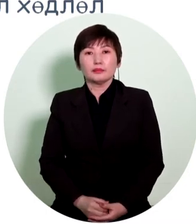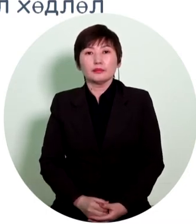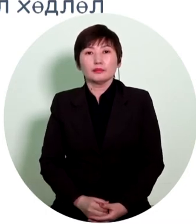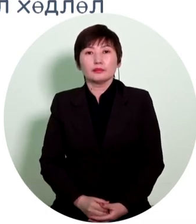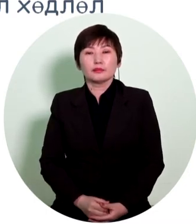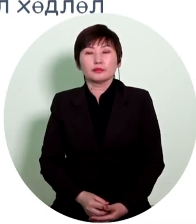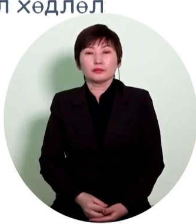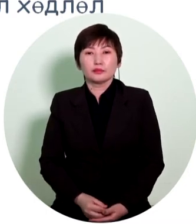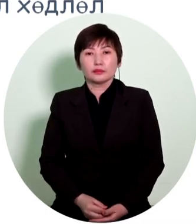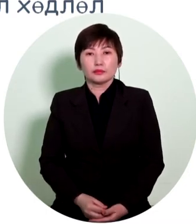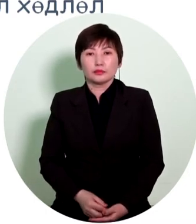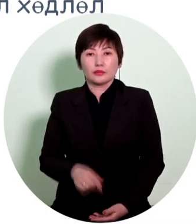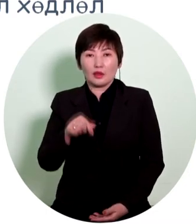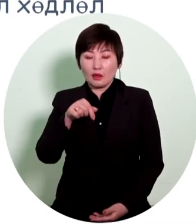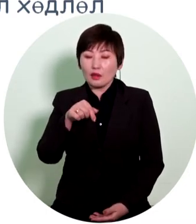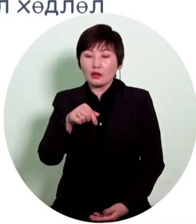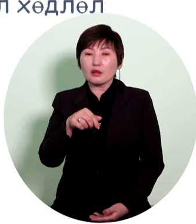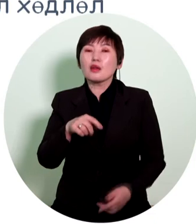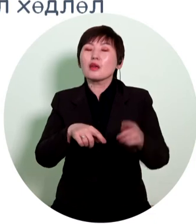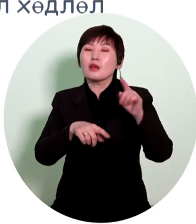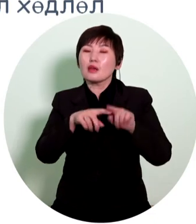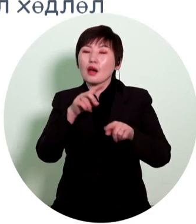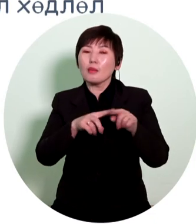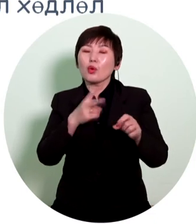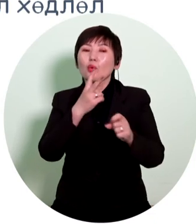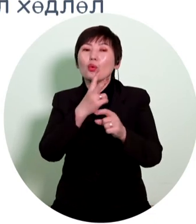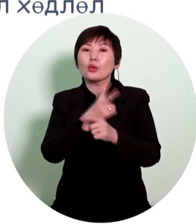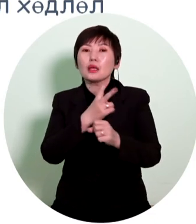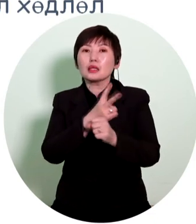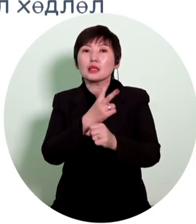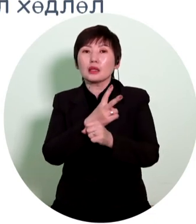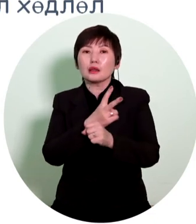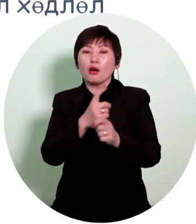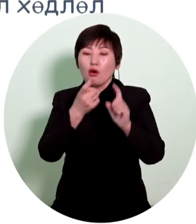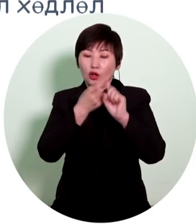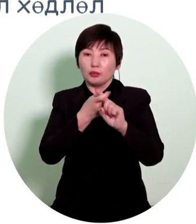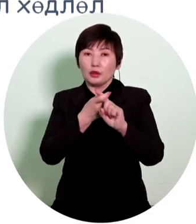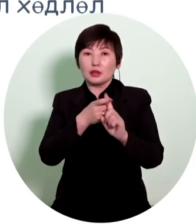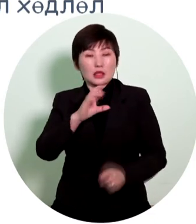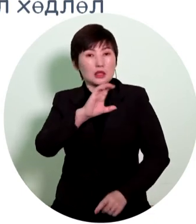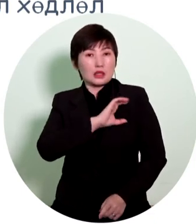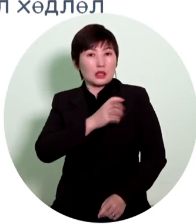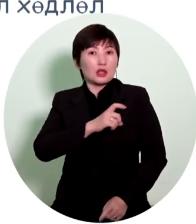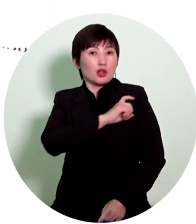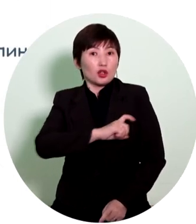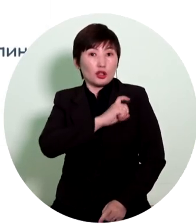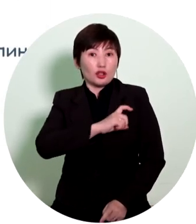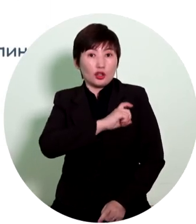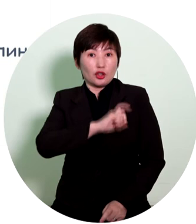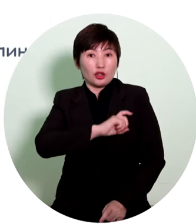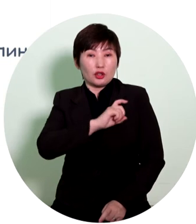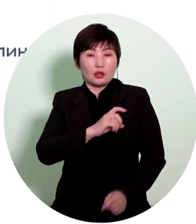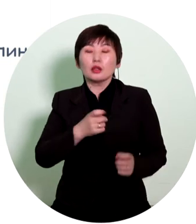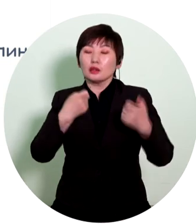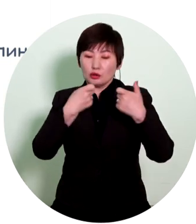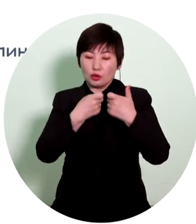бүтц оршдог байх. За тэгвэл энэ бүтц нь өөрөө ямар үйл ажиллагааг зохицуулдаг вэ гэхээр хүний сэтгэл хөдлөлийг зохицуулж байдаг. За